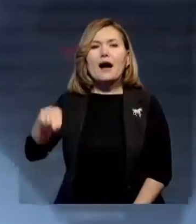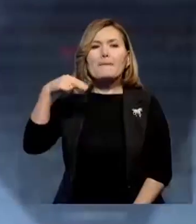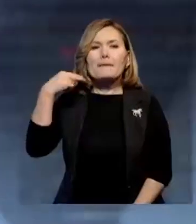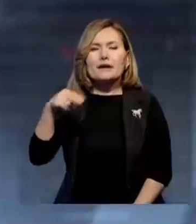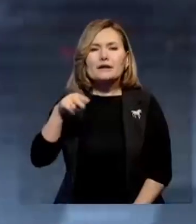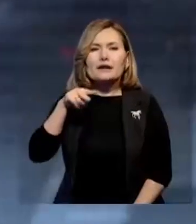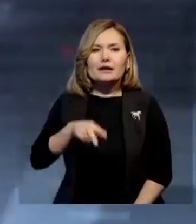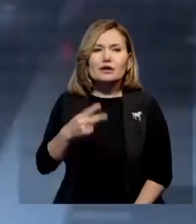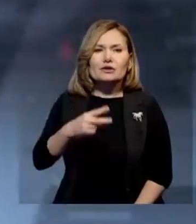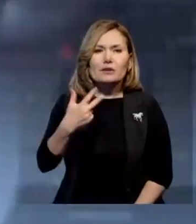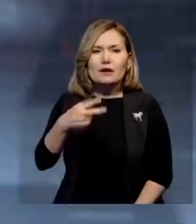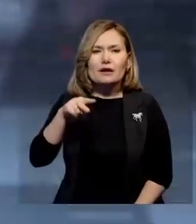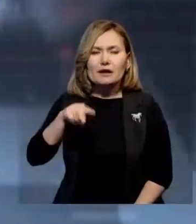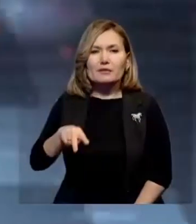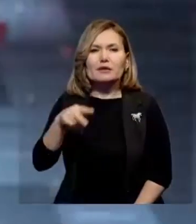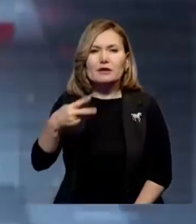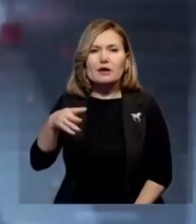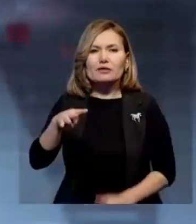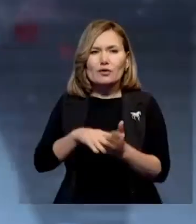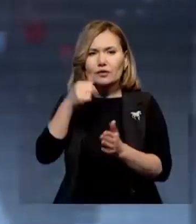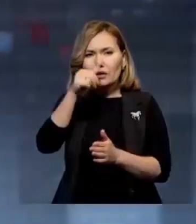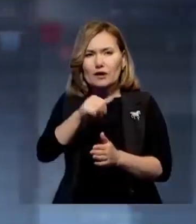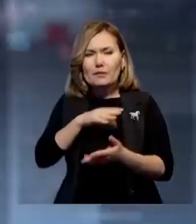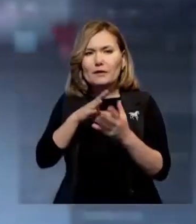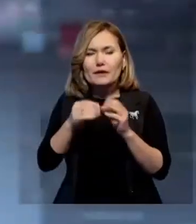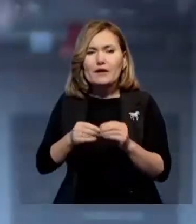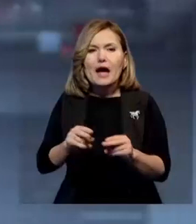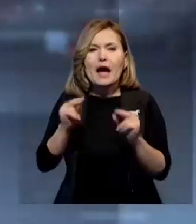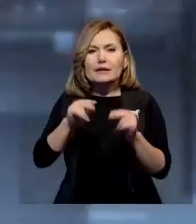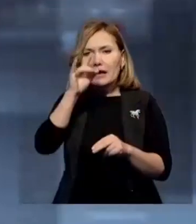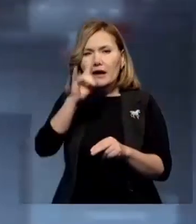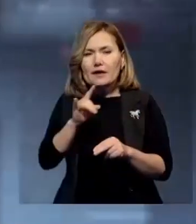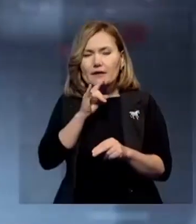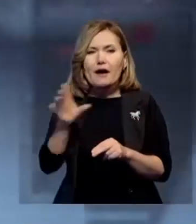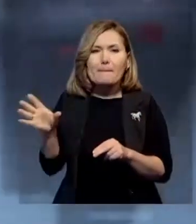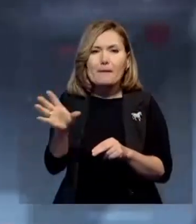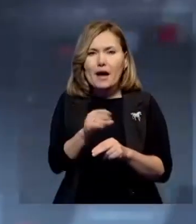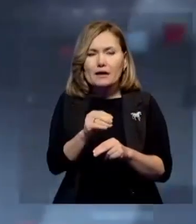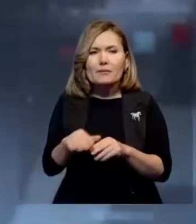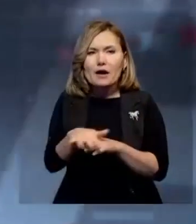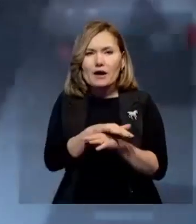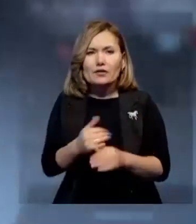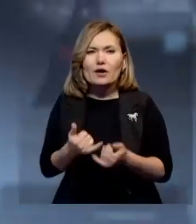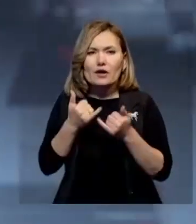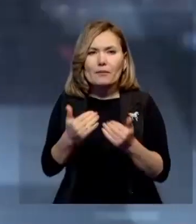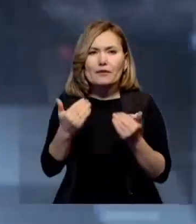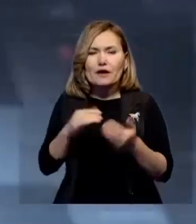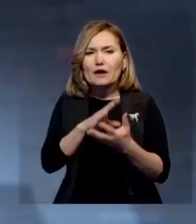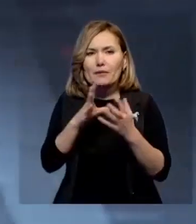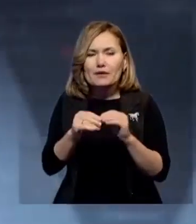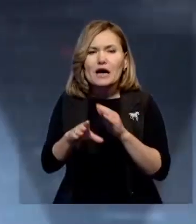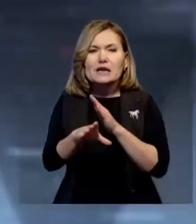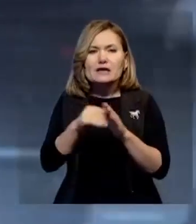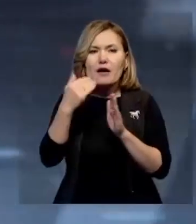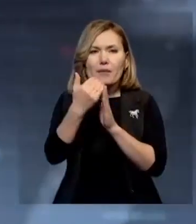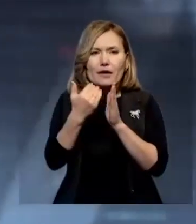Президенттің 2023-2029 жылдарға арналған әділетті Қазақстан бәріміз және әрқайсымыз үшін қазір және әрдайым атты сайлауалды